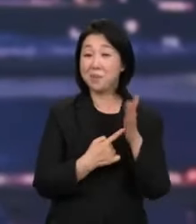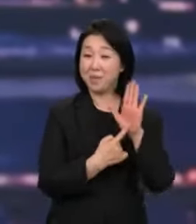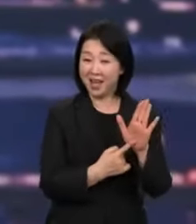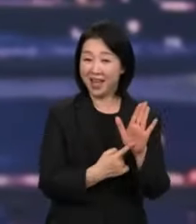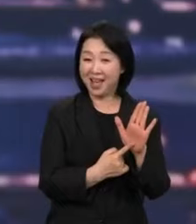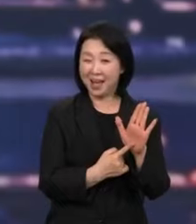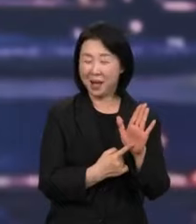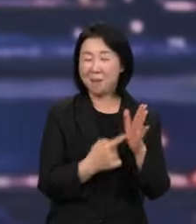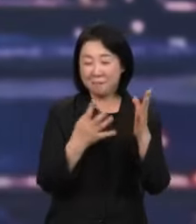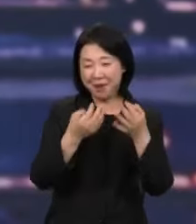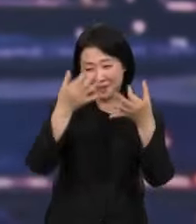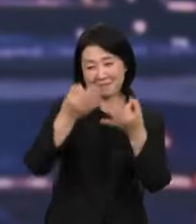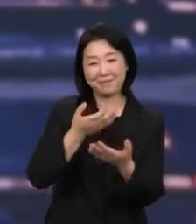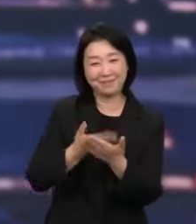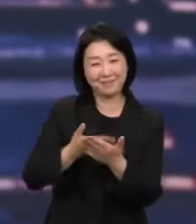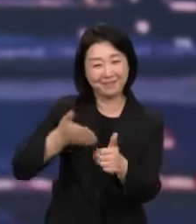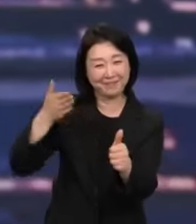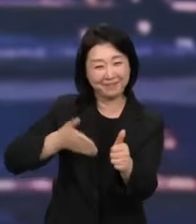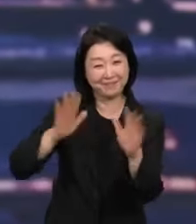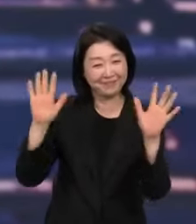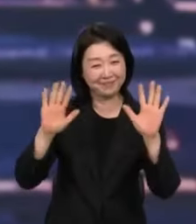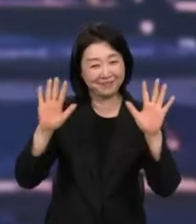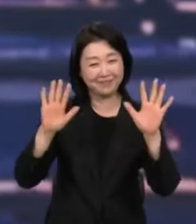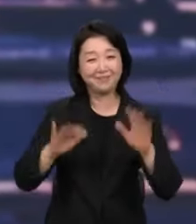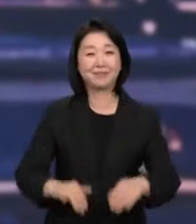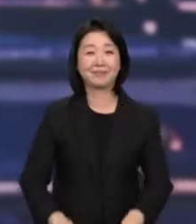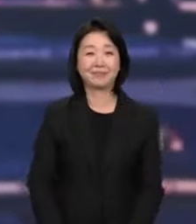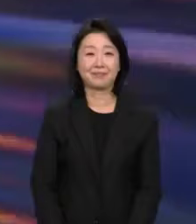나오니까 많이 봐주세요. 안녕.